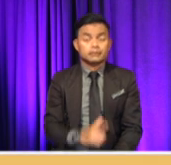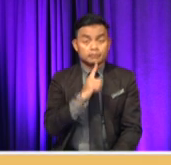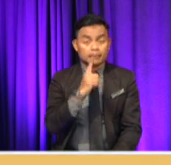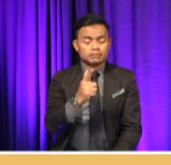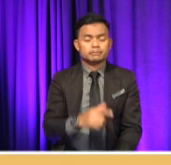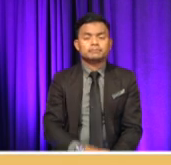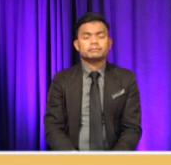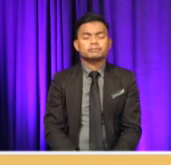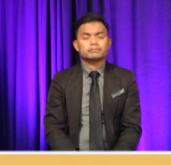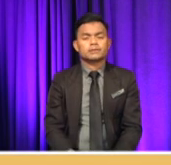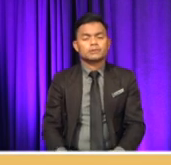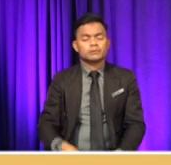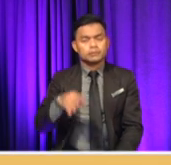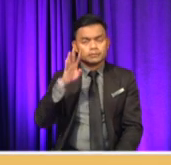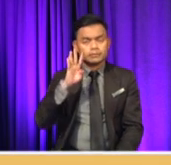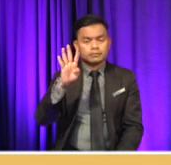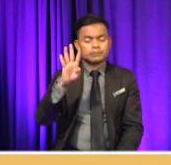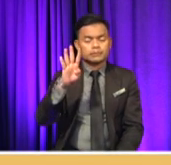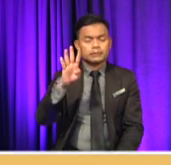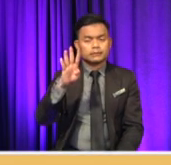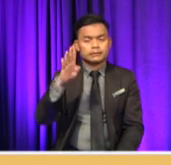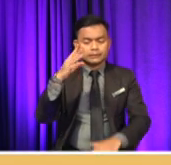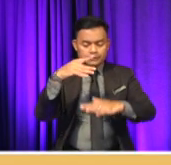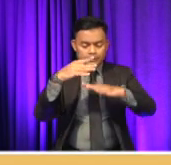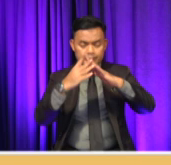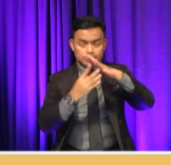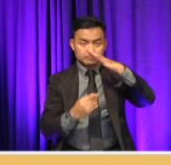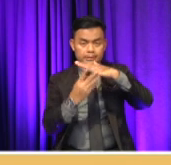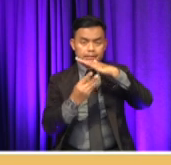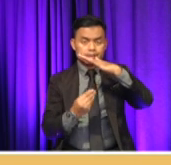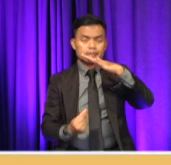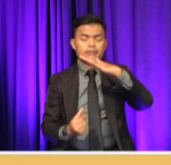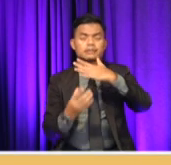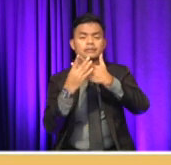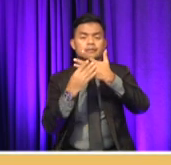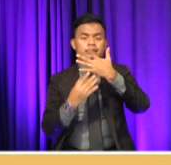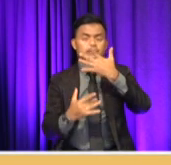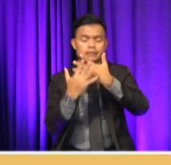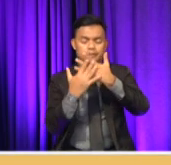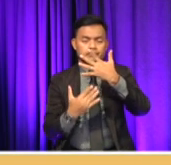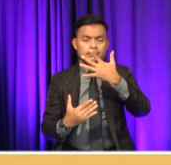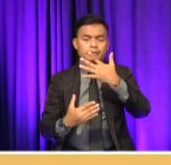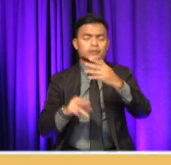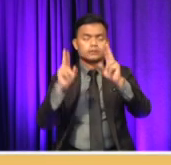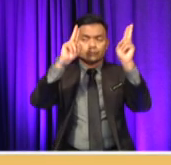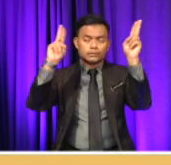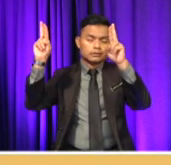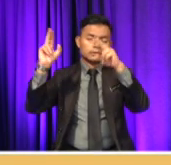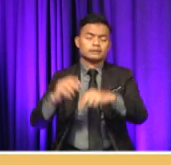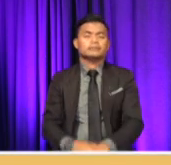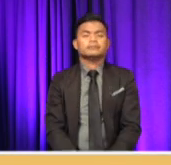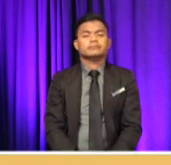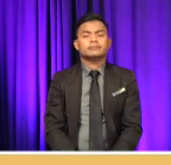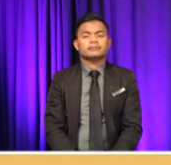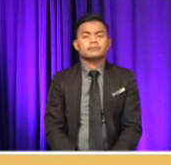Oke fungsinya Kenapa untuk tapes kotoran seperti abu atau benda c yang terdapat dalam udara